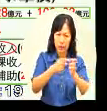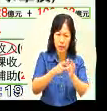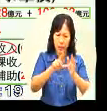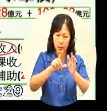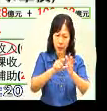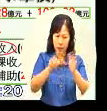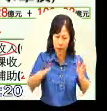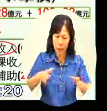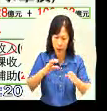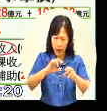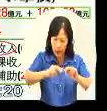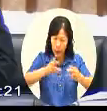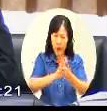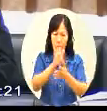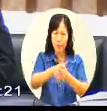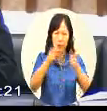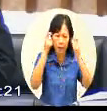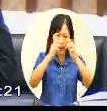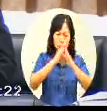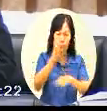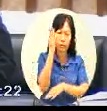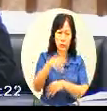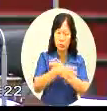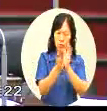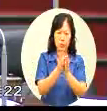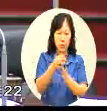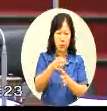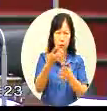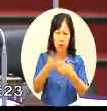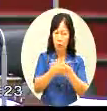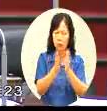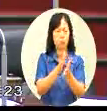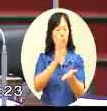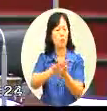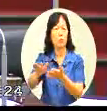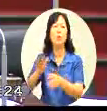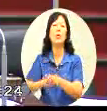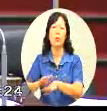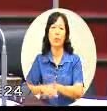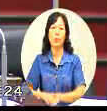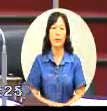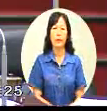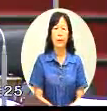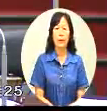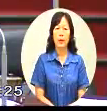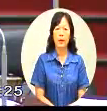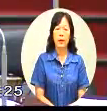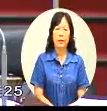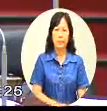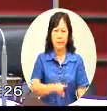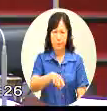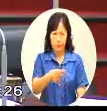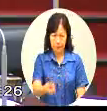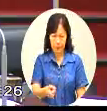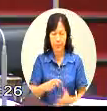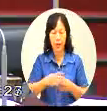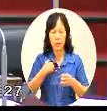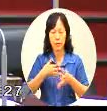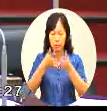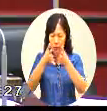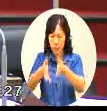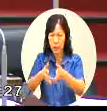调整，那高雄市所有的财政问题大概通通都解决。好，那以下呢就是我针